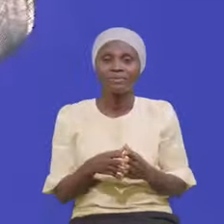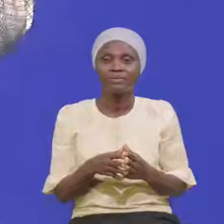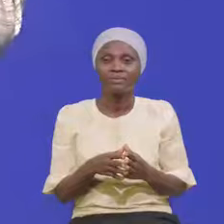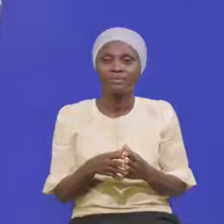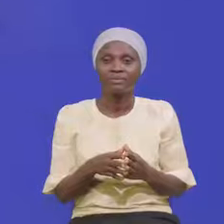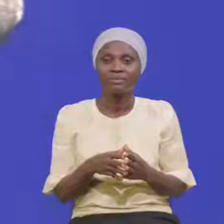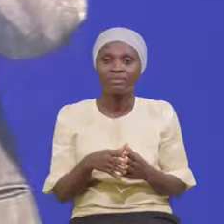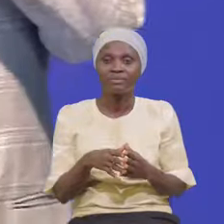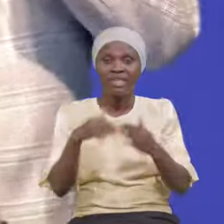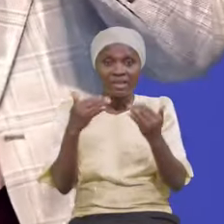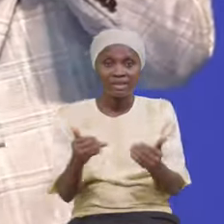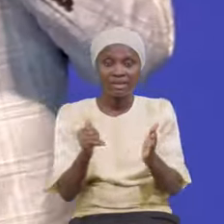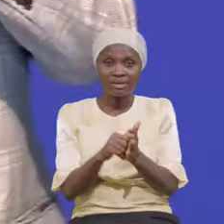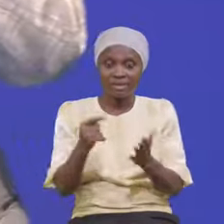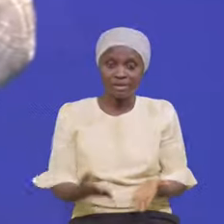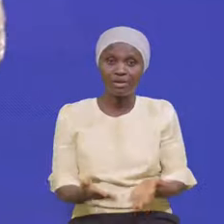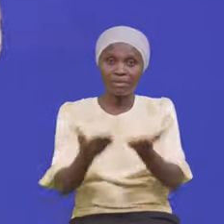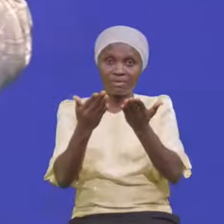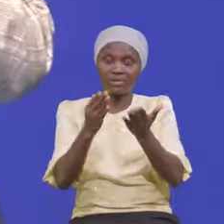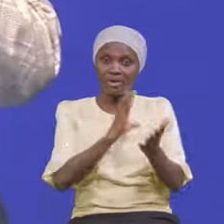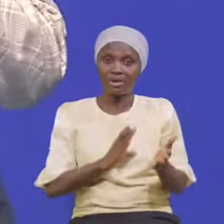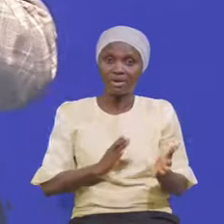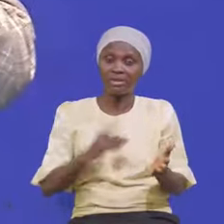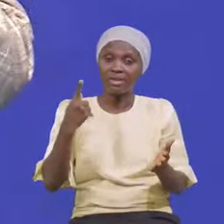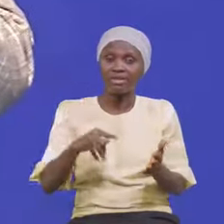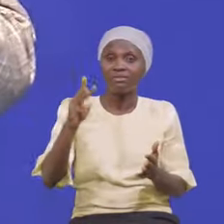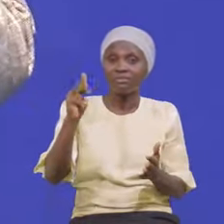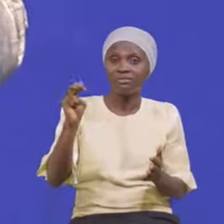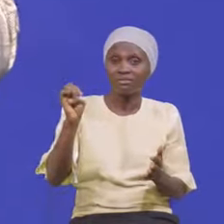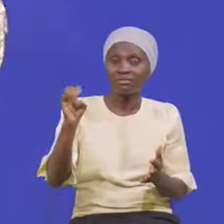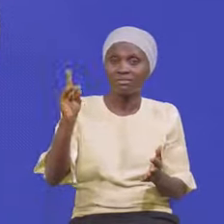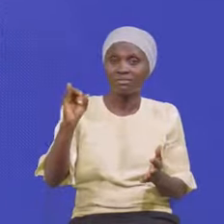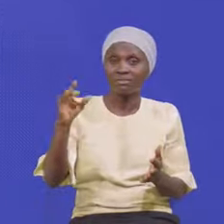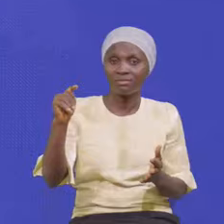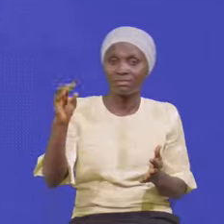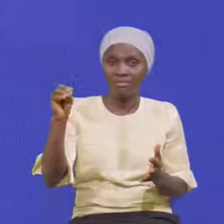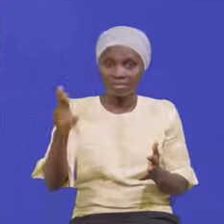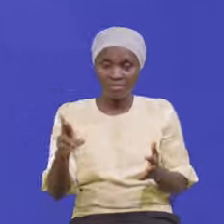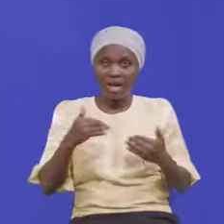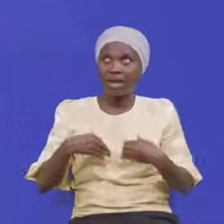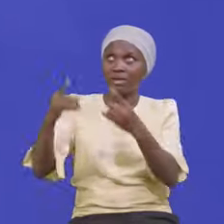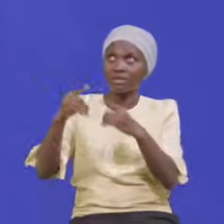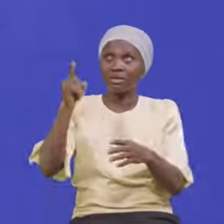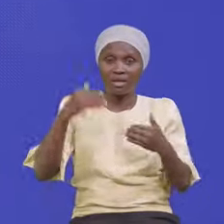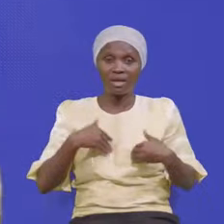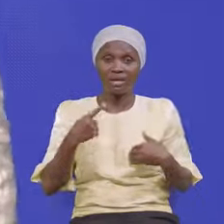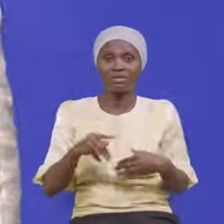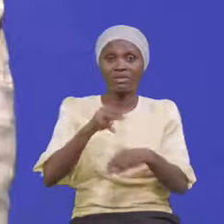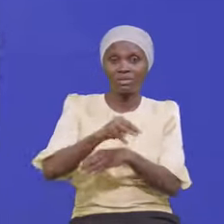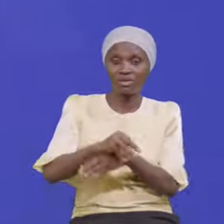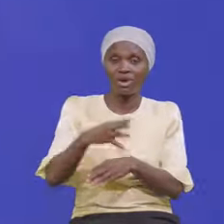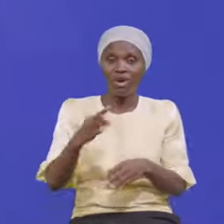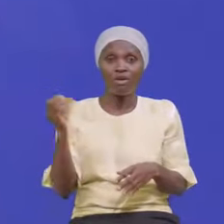Now that the uplifted Christ, the mediator, has come, he has a ministry of grace for those who surrender to